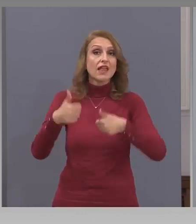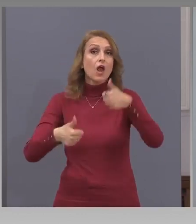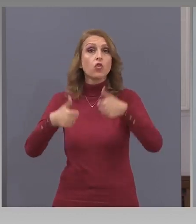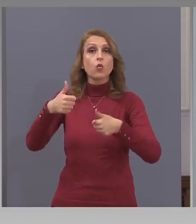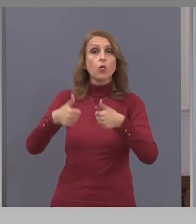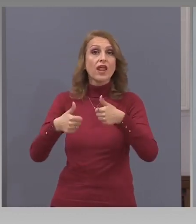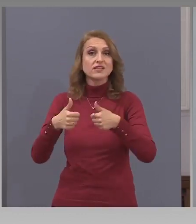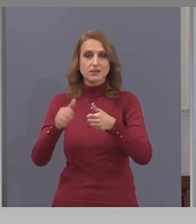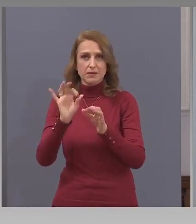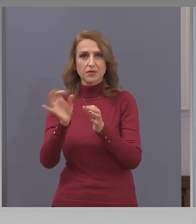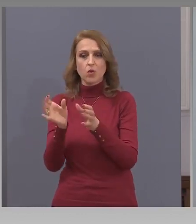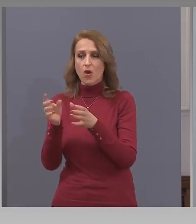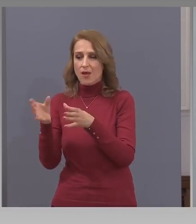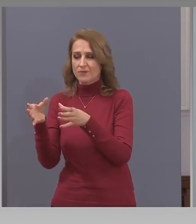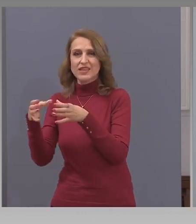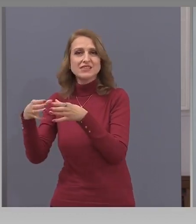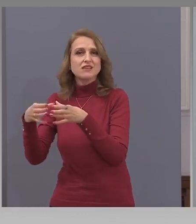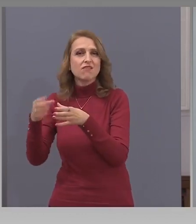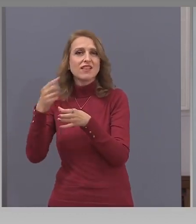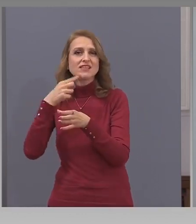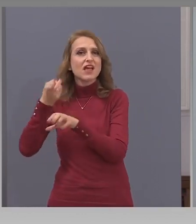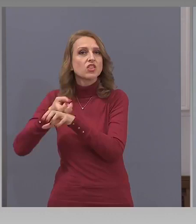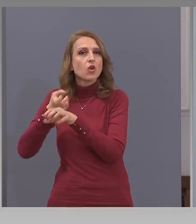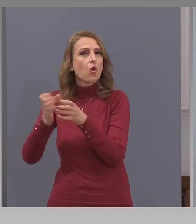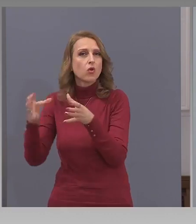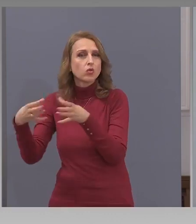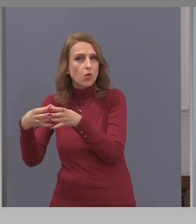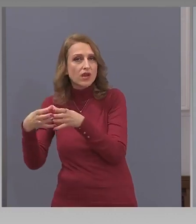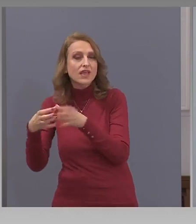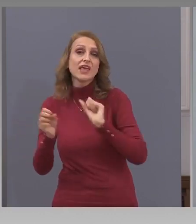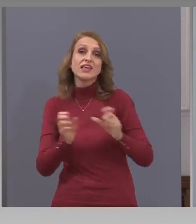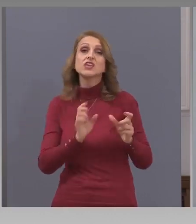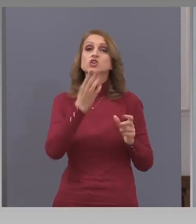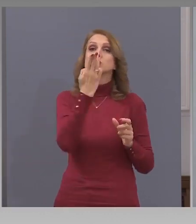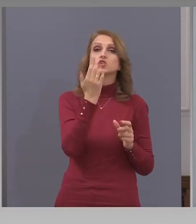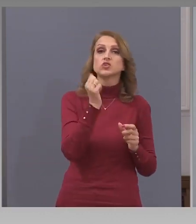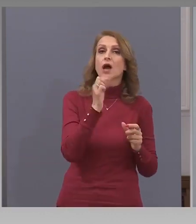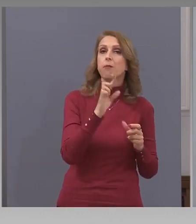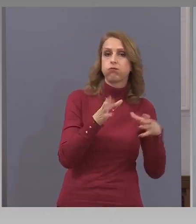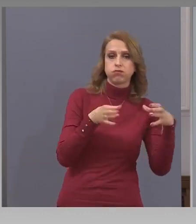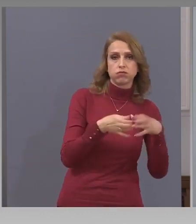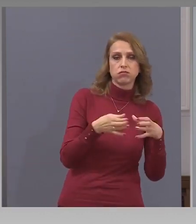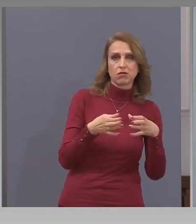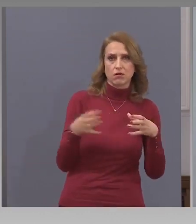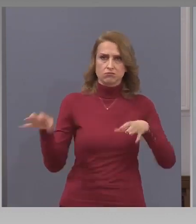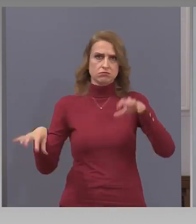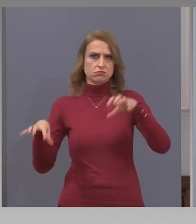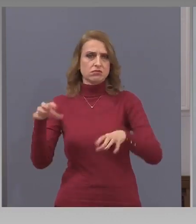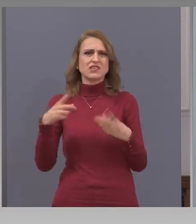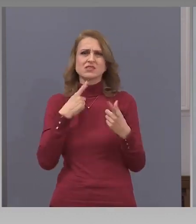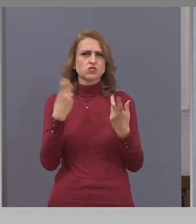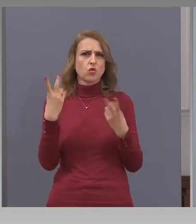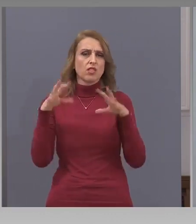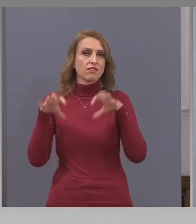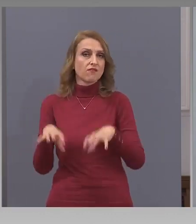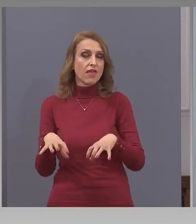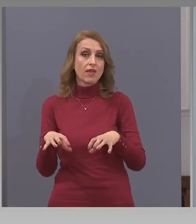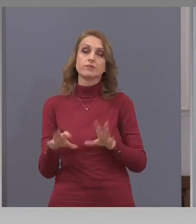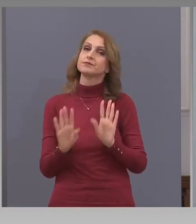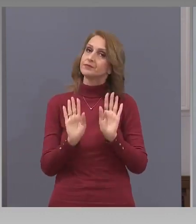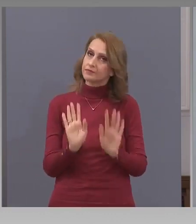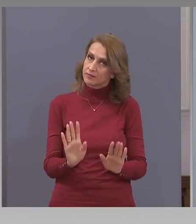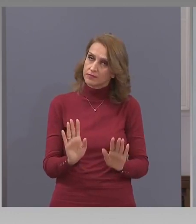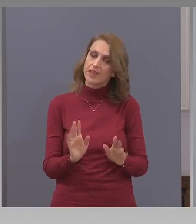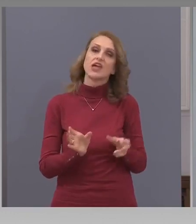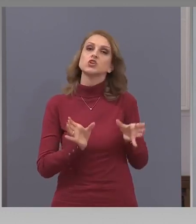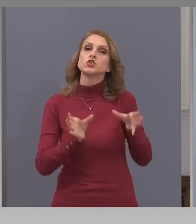как ще се взимат решенията? Щаба. Щаба. Едното е щаб. И ако трябва да сме военизирани, щаба